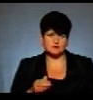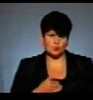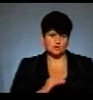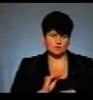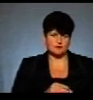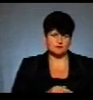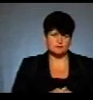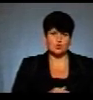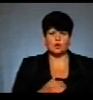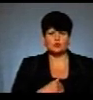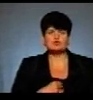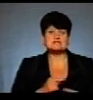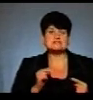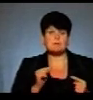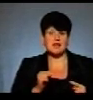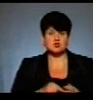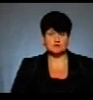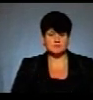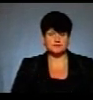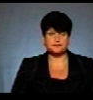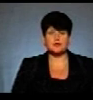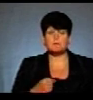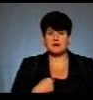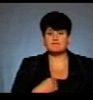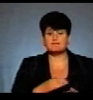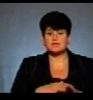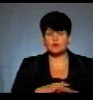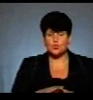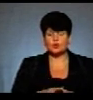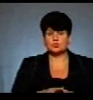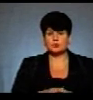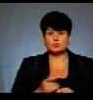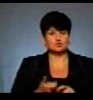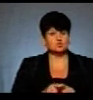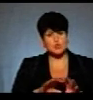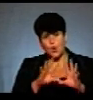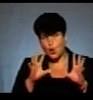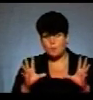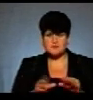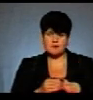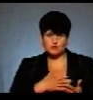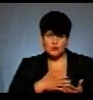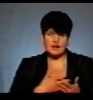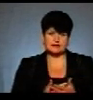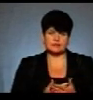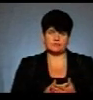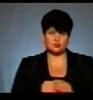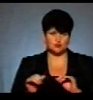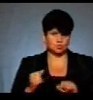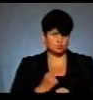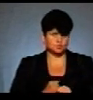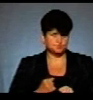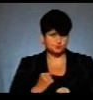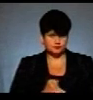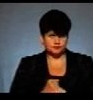додати, так? Хочу заперечити. Будь ласка. Тому що ми виконуємо досить об'ємну і активну превентивну функцію.